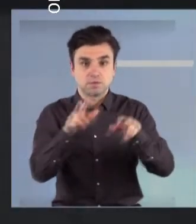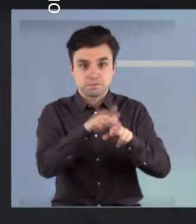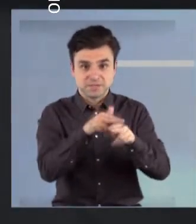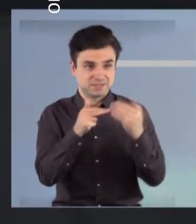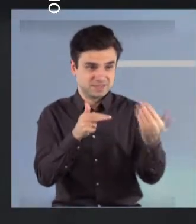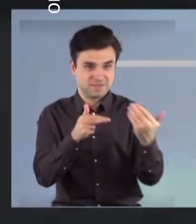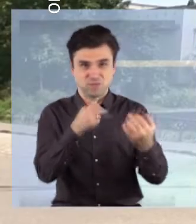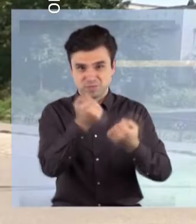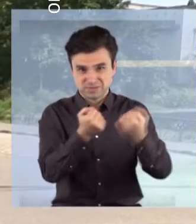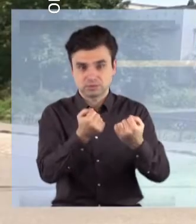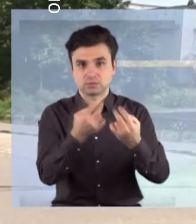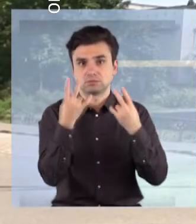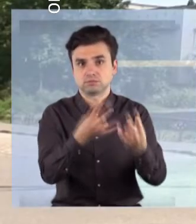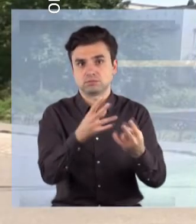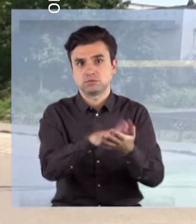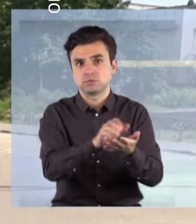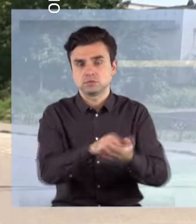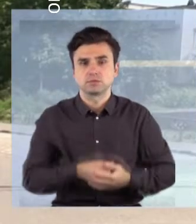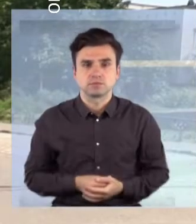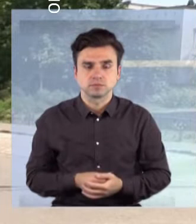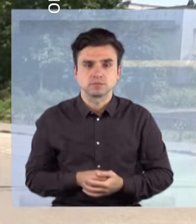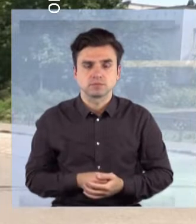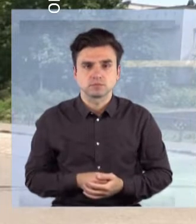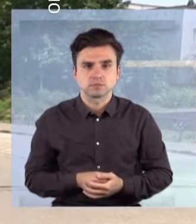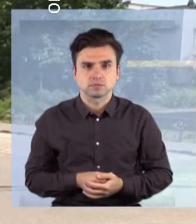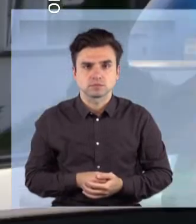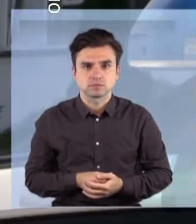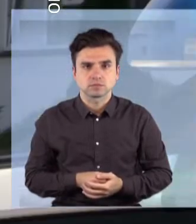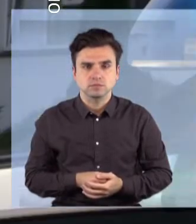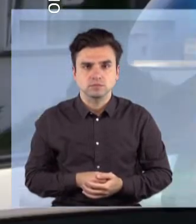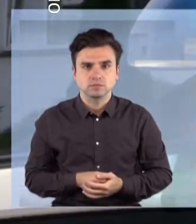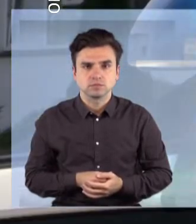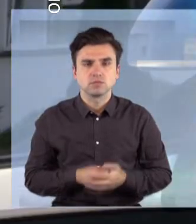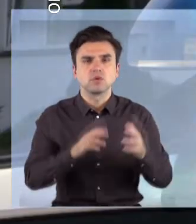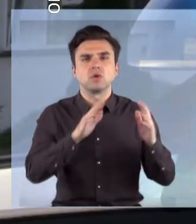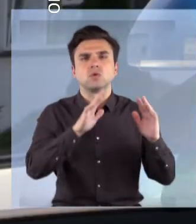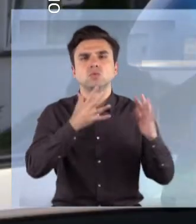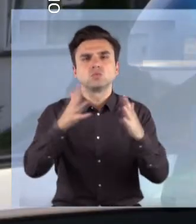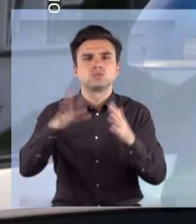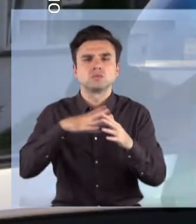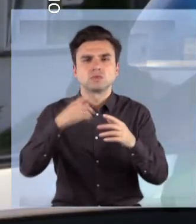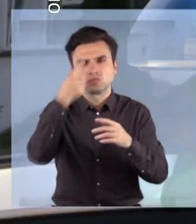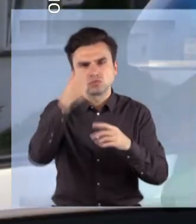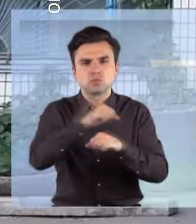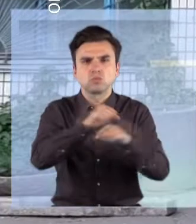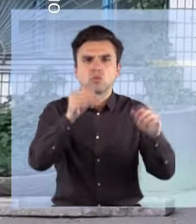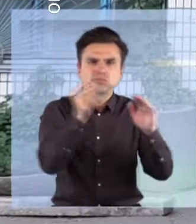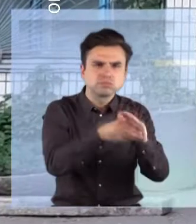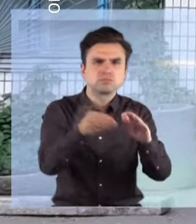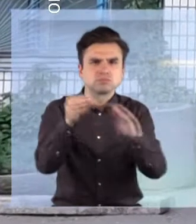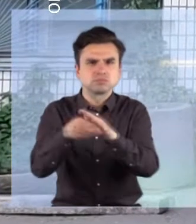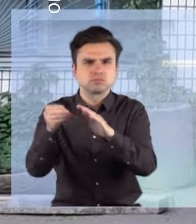майна. Нагадаю, масові повідомлення про вибухівку у громадських місцях почали надходити ще влітку